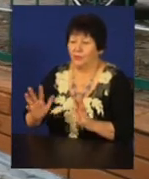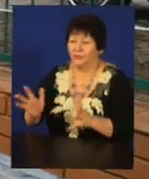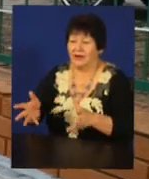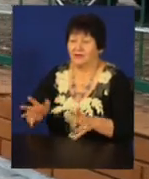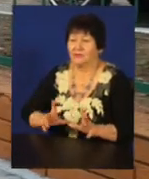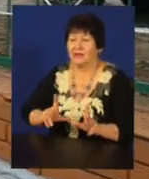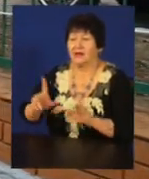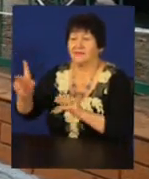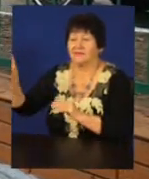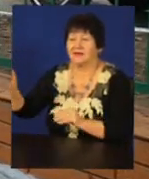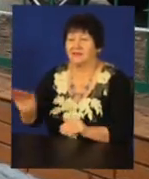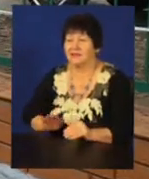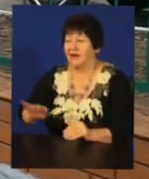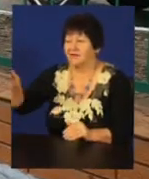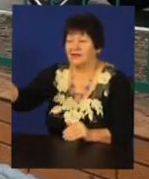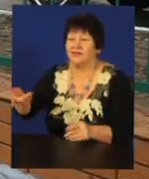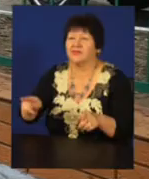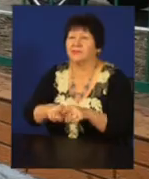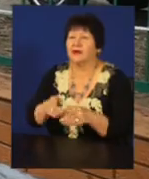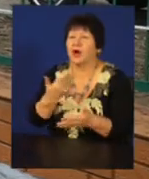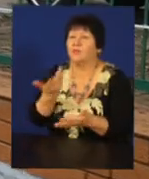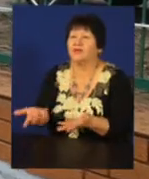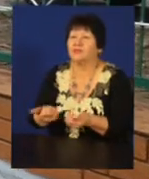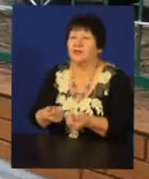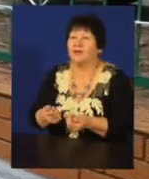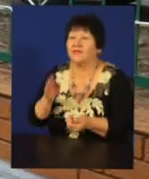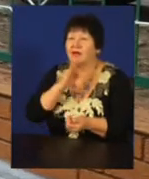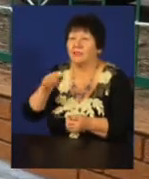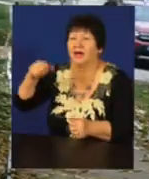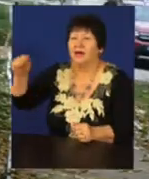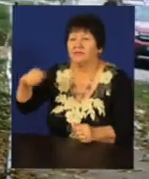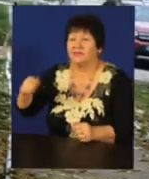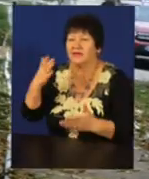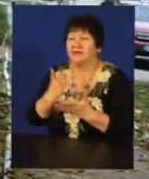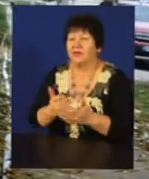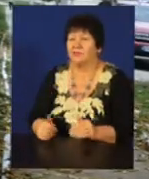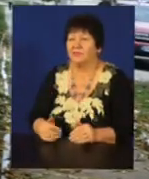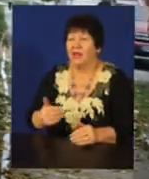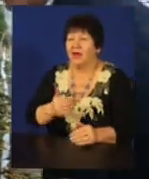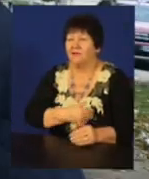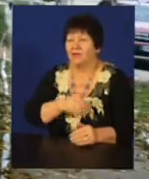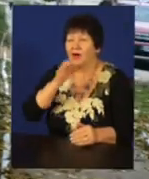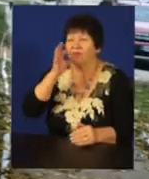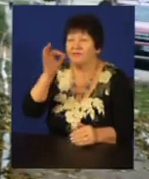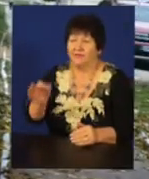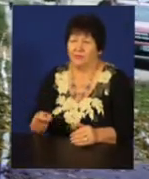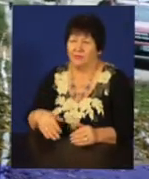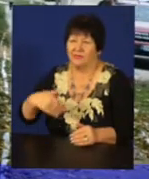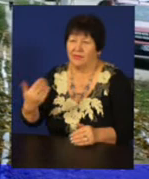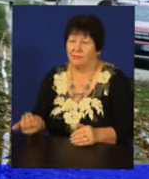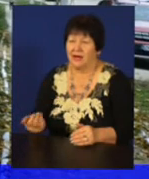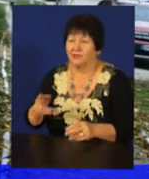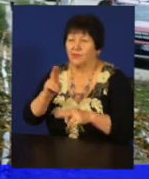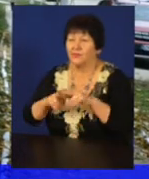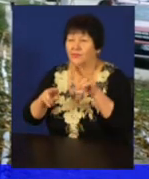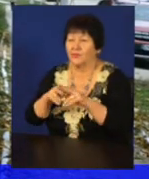dacă... Dar până acum, de unde luați apă acolo? Fântâna e. Vreau să vă spun din partea